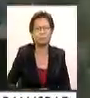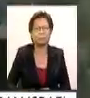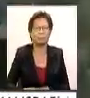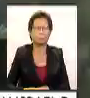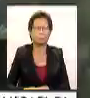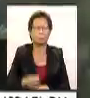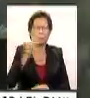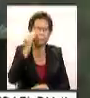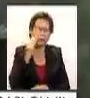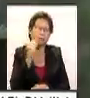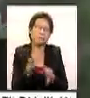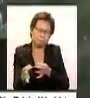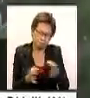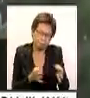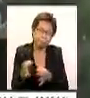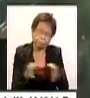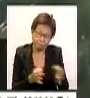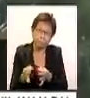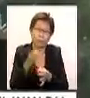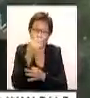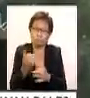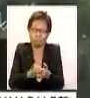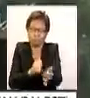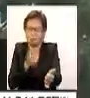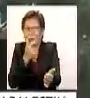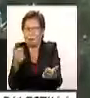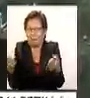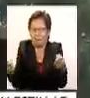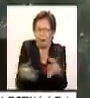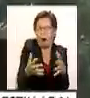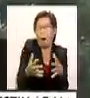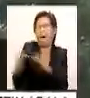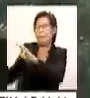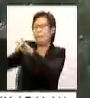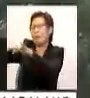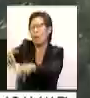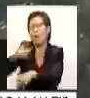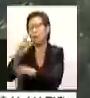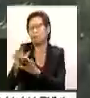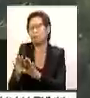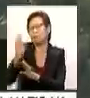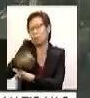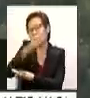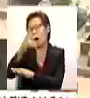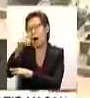Jelas Tun Dr. Mahathir, penundaan itu bagi mengelak bertembung dengan perhimpunan tolak ISED yang